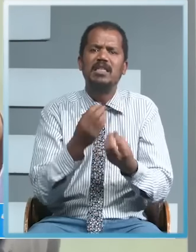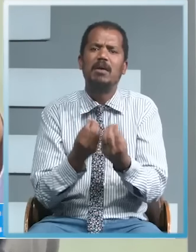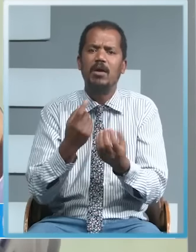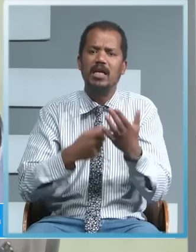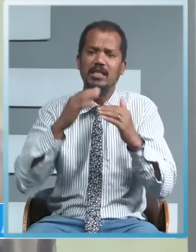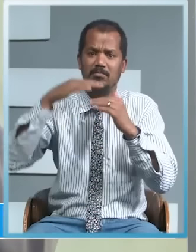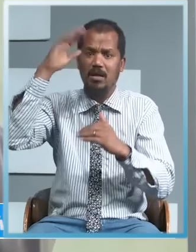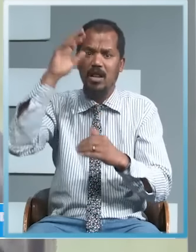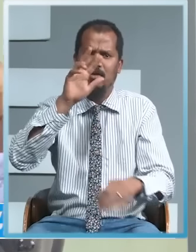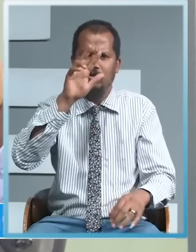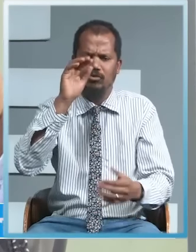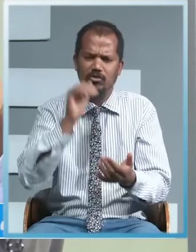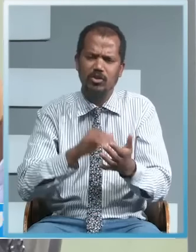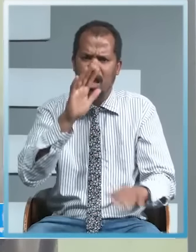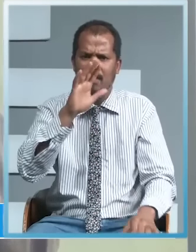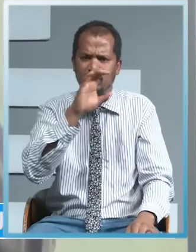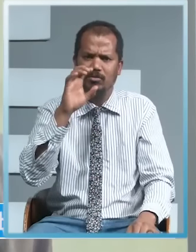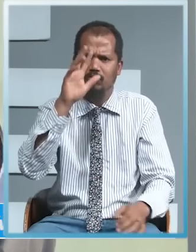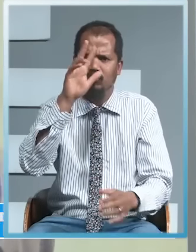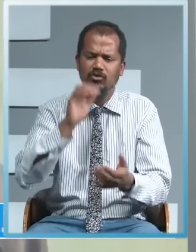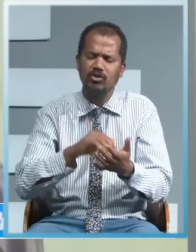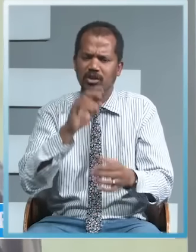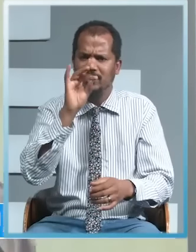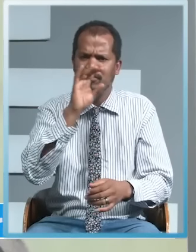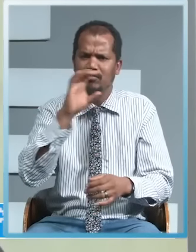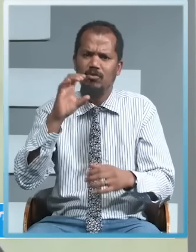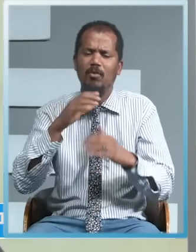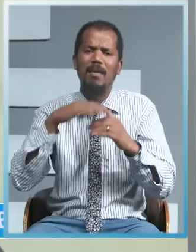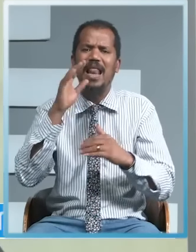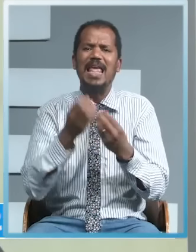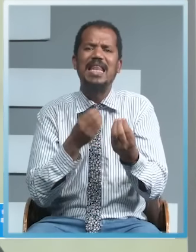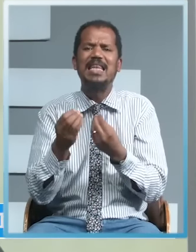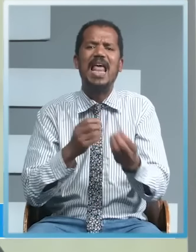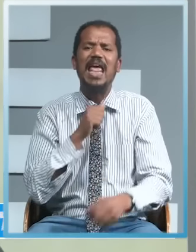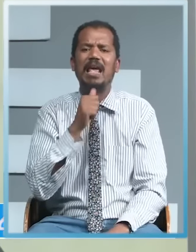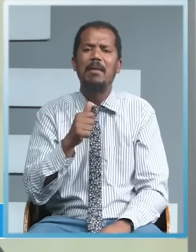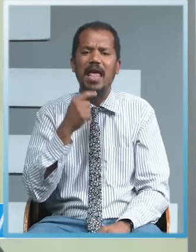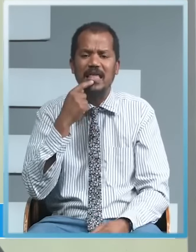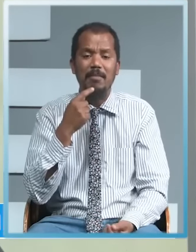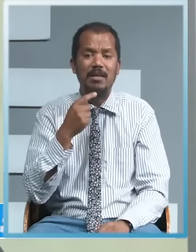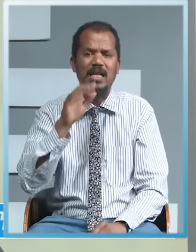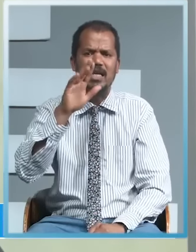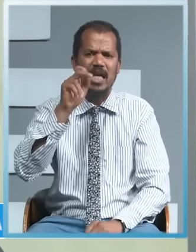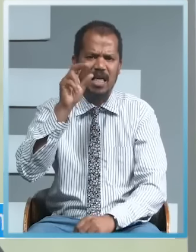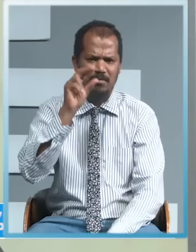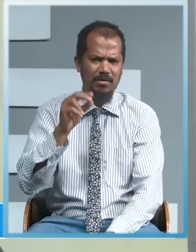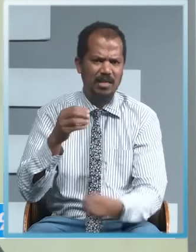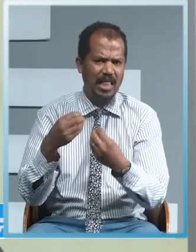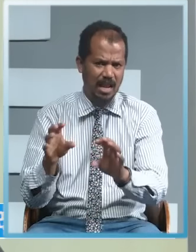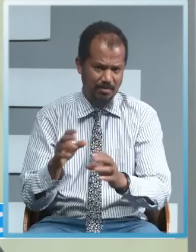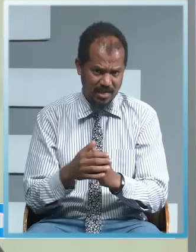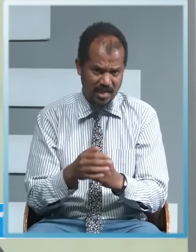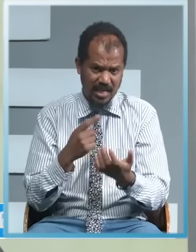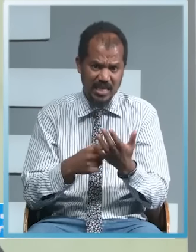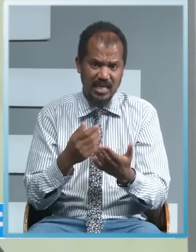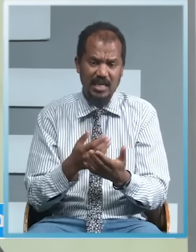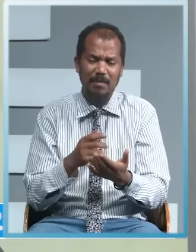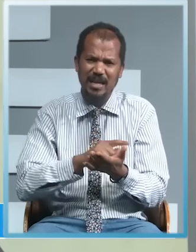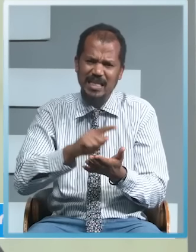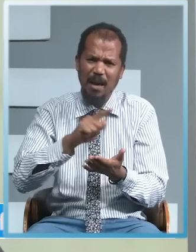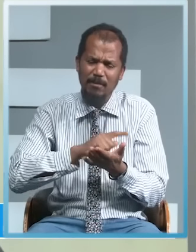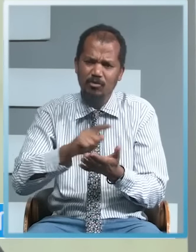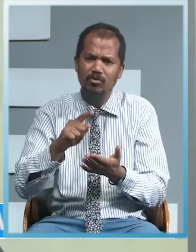በላይ ከ3500 ወይም ከ3800 በላይ እንዳይገበያ የሚል ገደብ ተጣለ። ይህ እንግዲህ